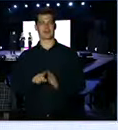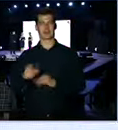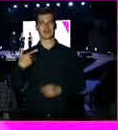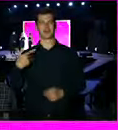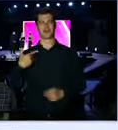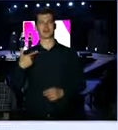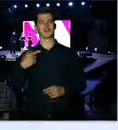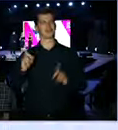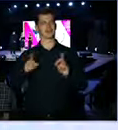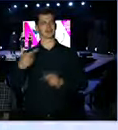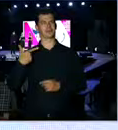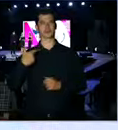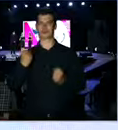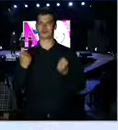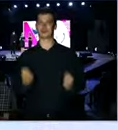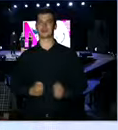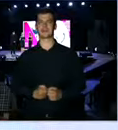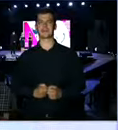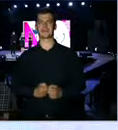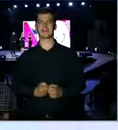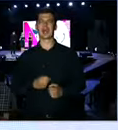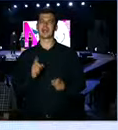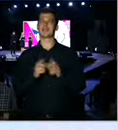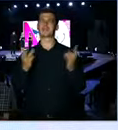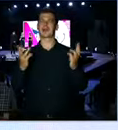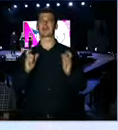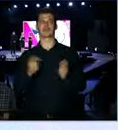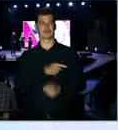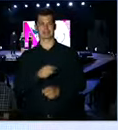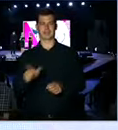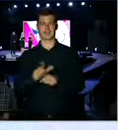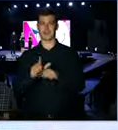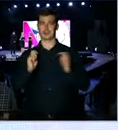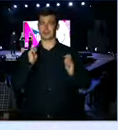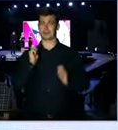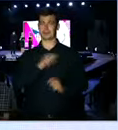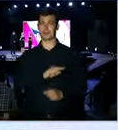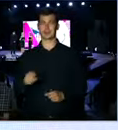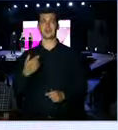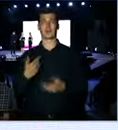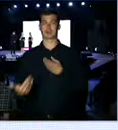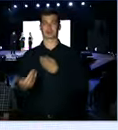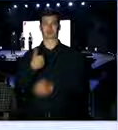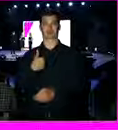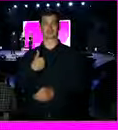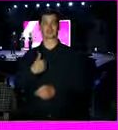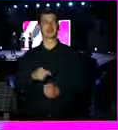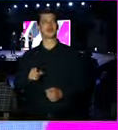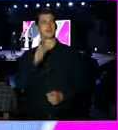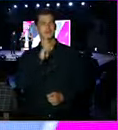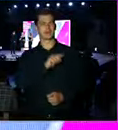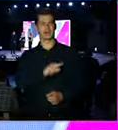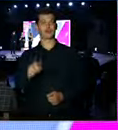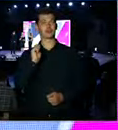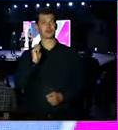bywa cierpkie. Co też ważne było u naszych kandydatek, które gościły w naszym centrum, to powiem, że one chyba